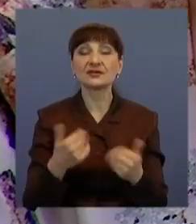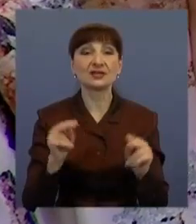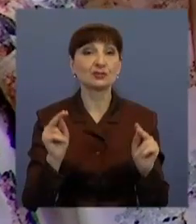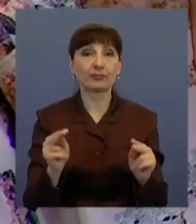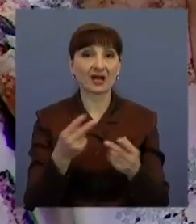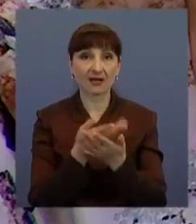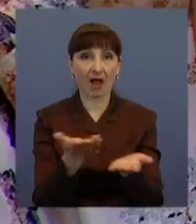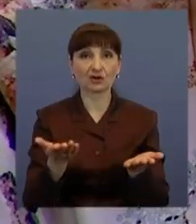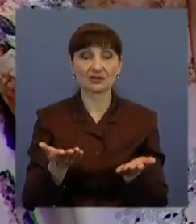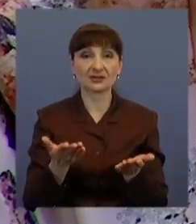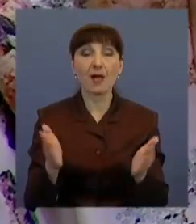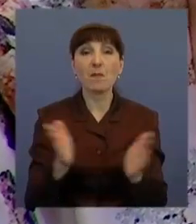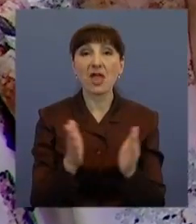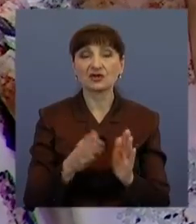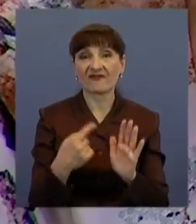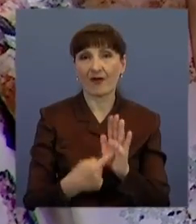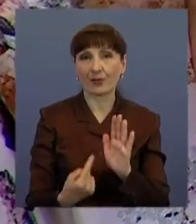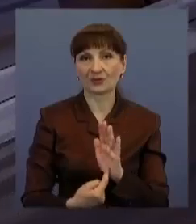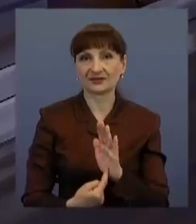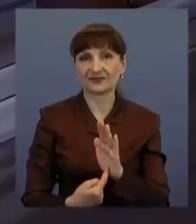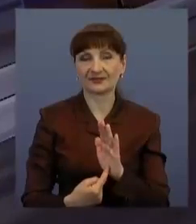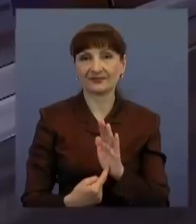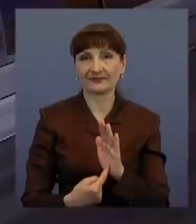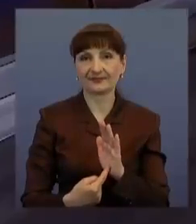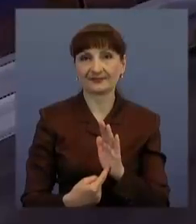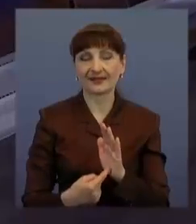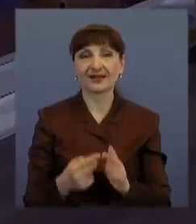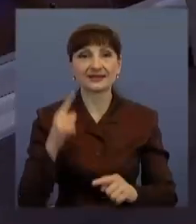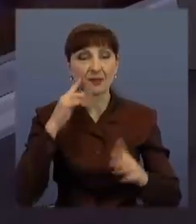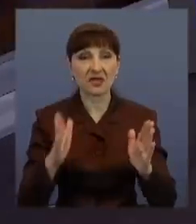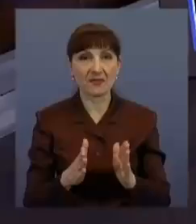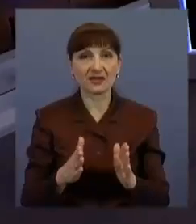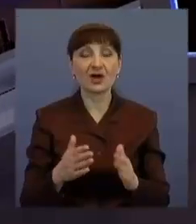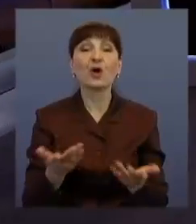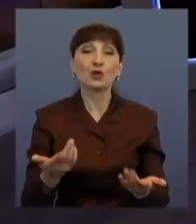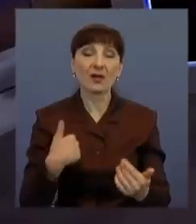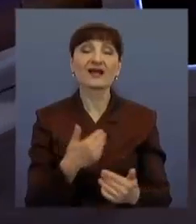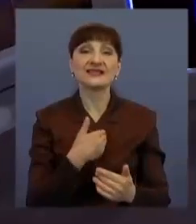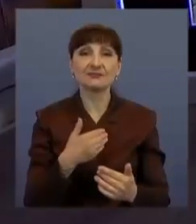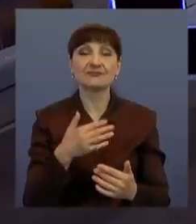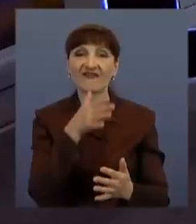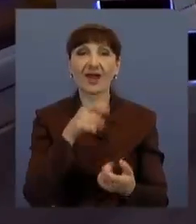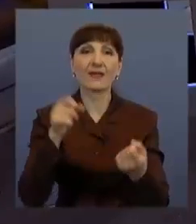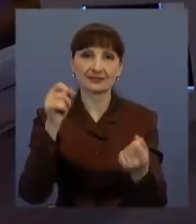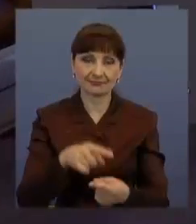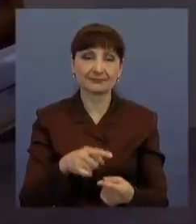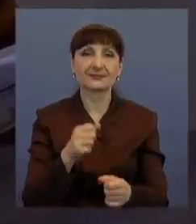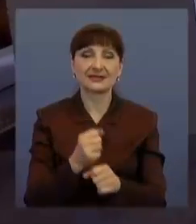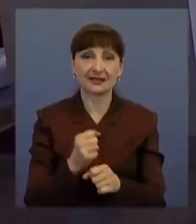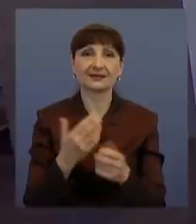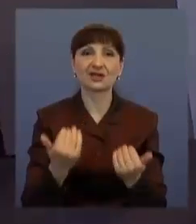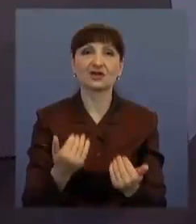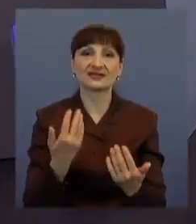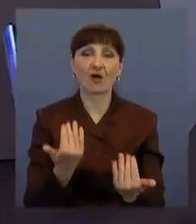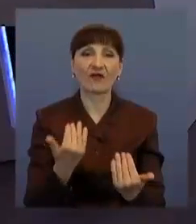прозрачности, больше, меньше вопросов. Ну, мы, конечно, хотим шагать в ногу со временем, да. И, собственно,